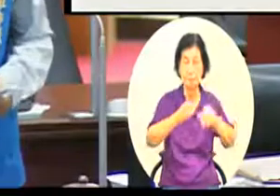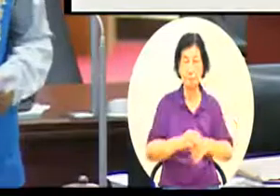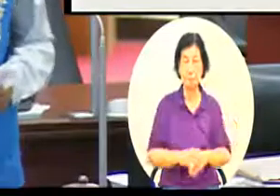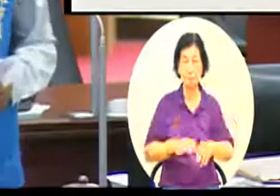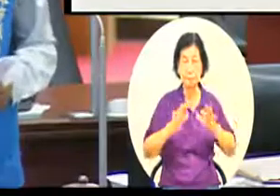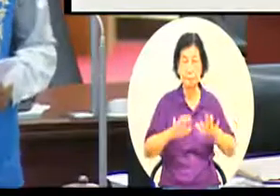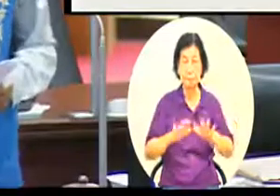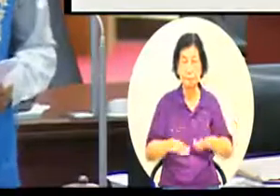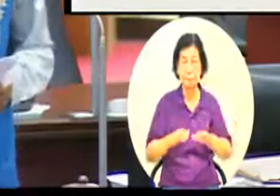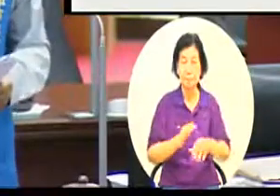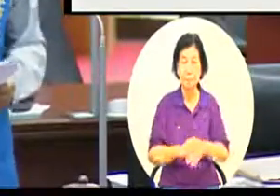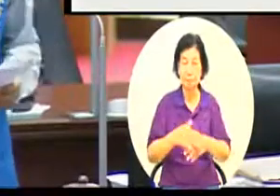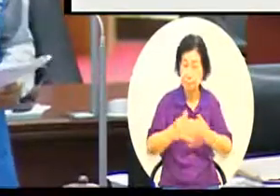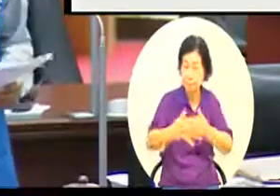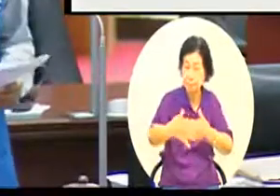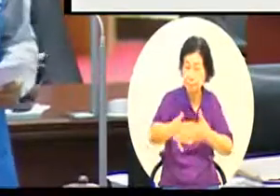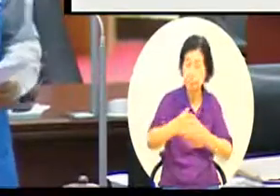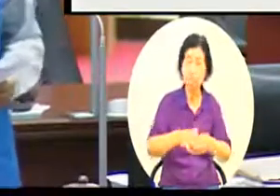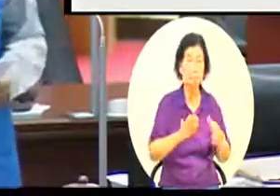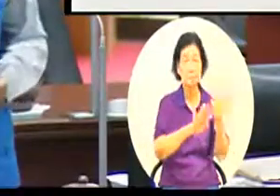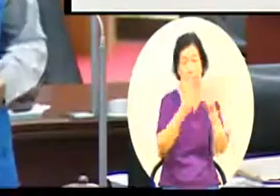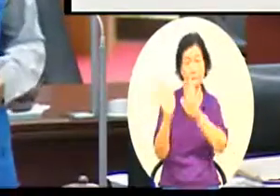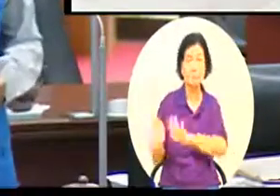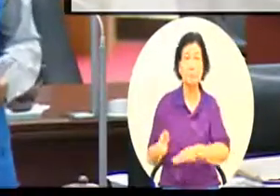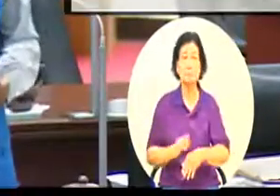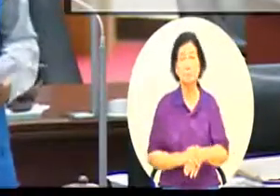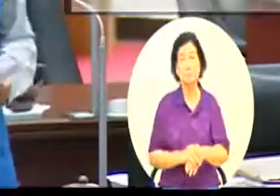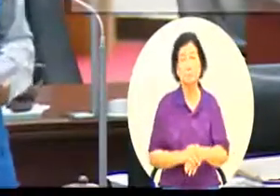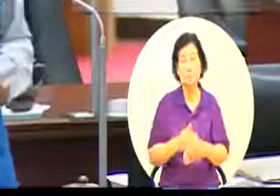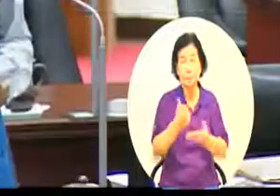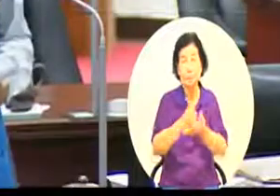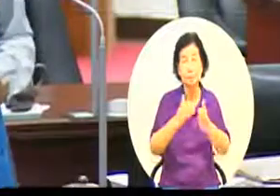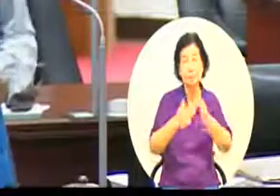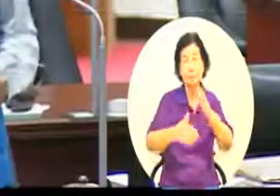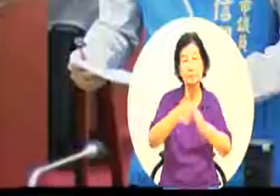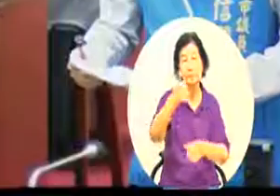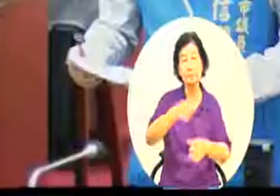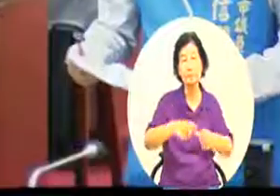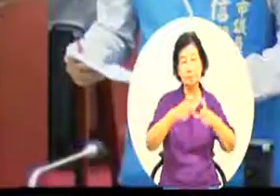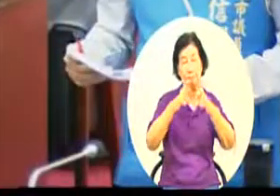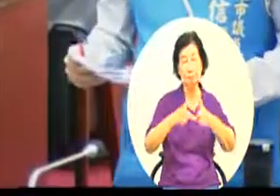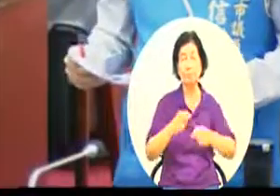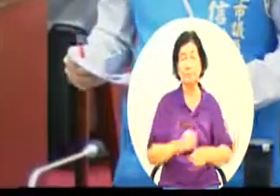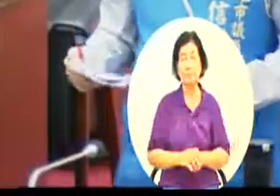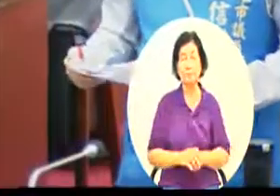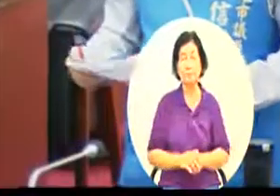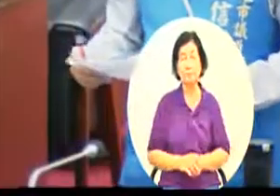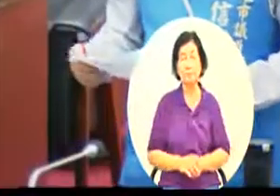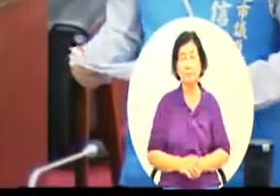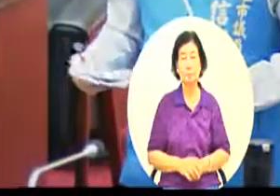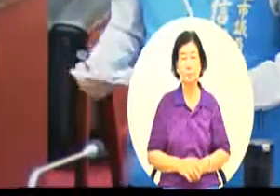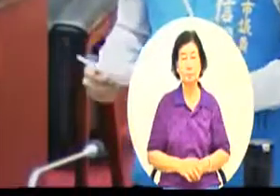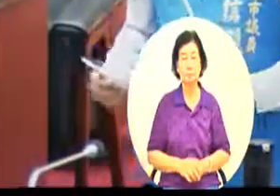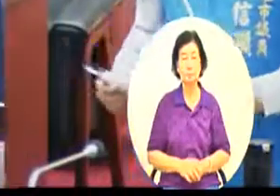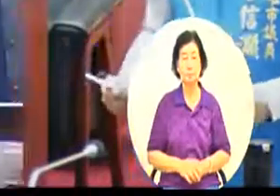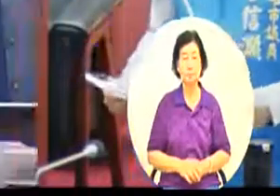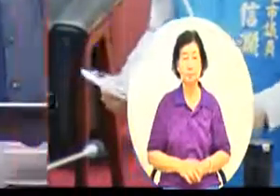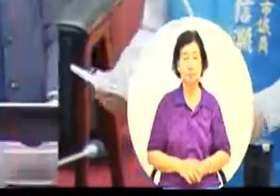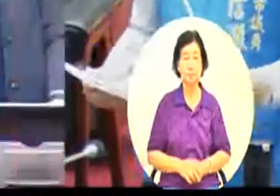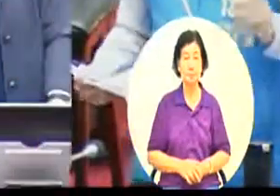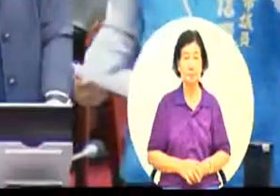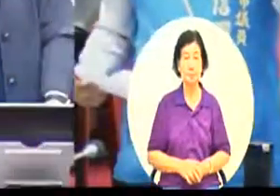目前为止现在是如何？好，请市长先回答一下。 请市长回答。 多谢议长，多谢本议员